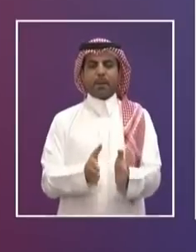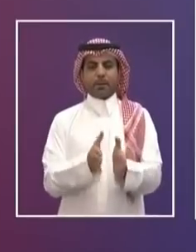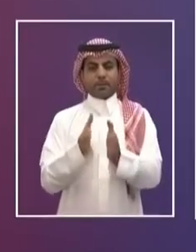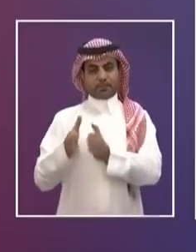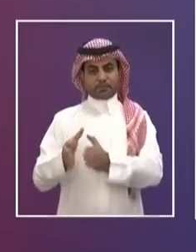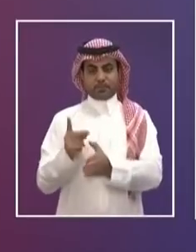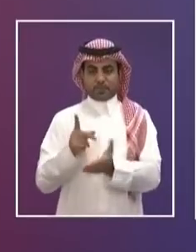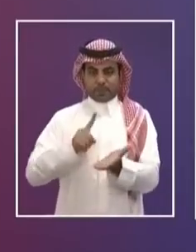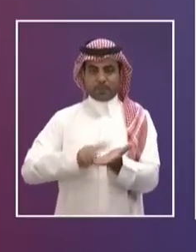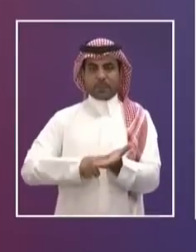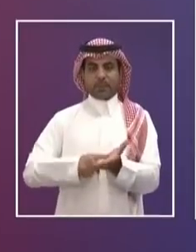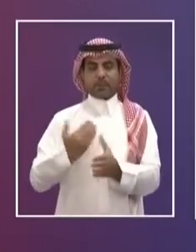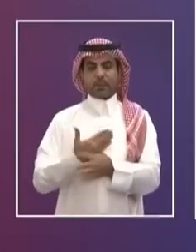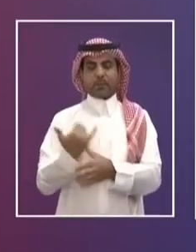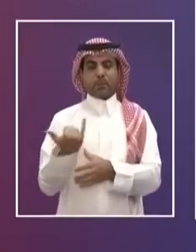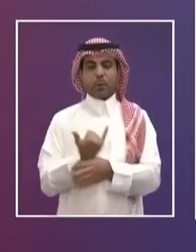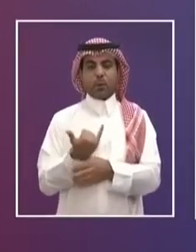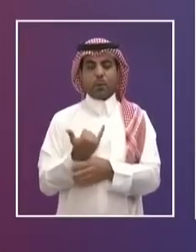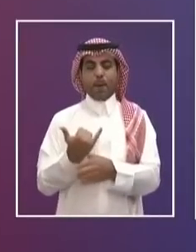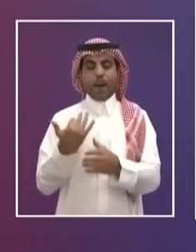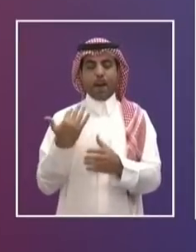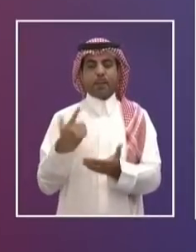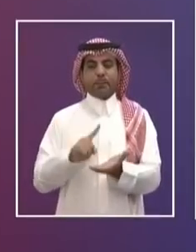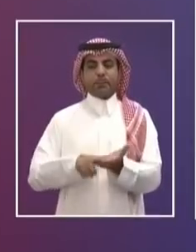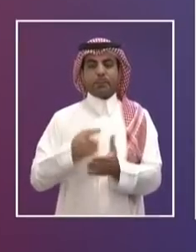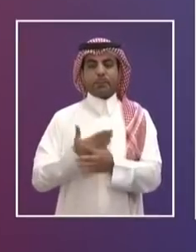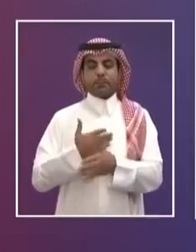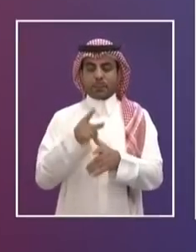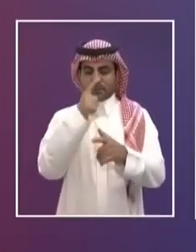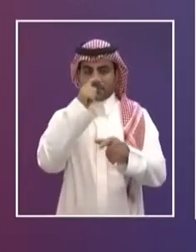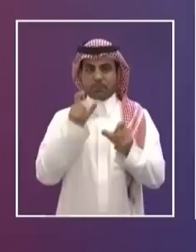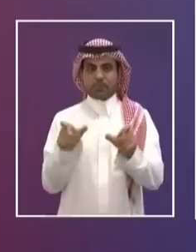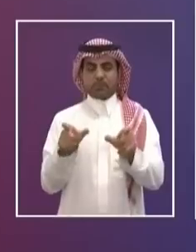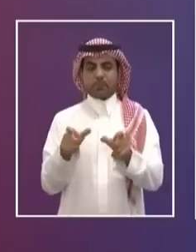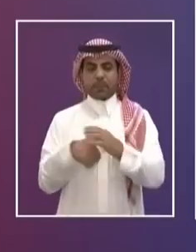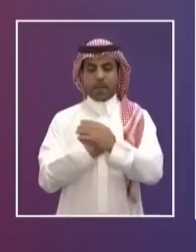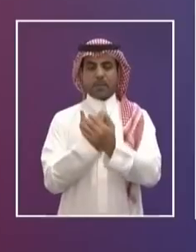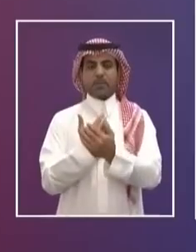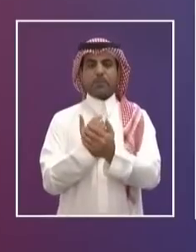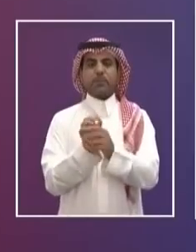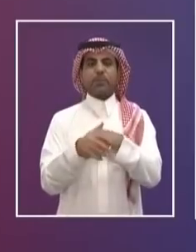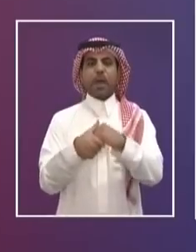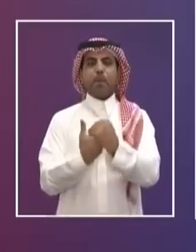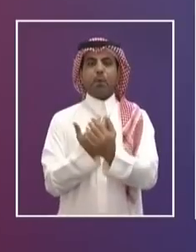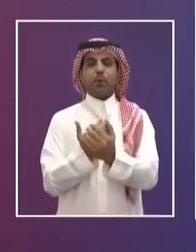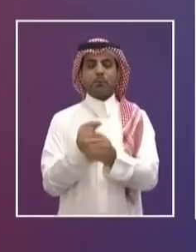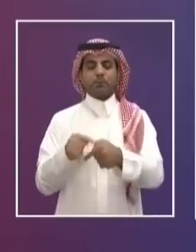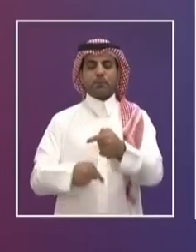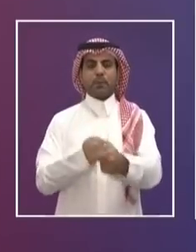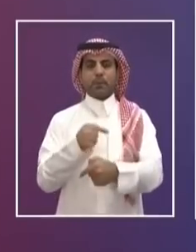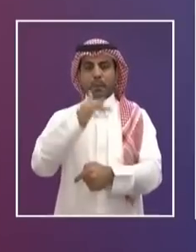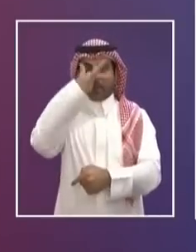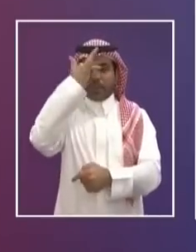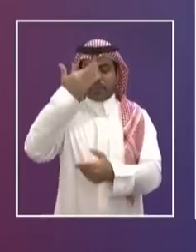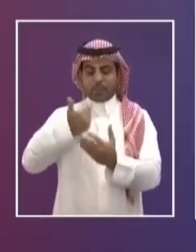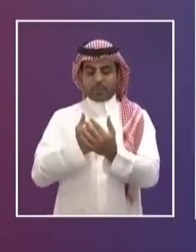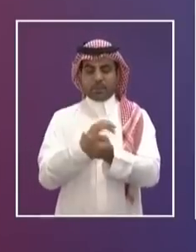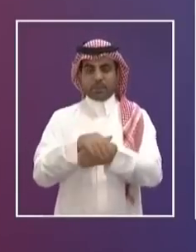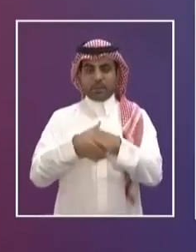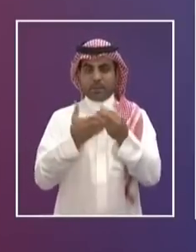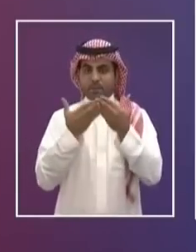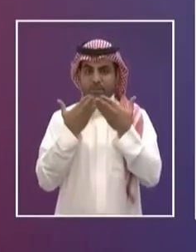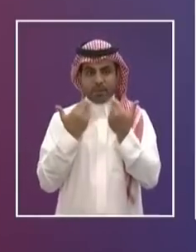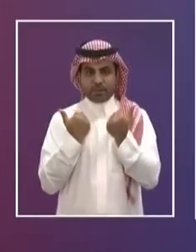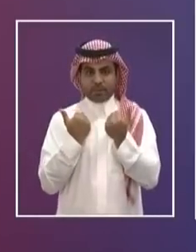ونؤكد على أن الطريقة الأساسية التي يجب الالتزام بها الغسل بالماء والصابون. في حال عدم وجود الماء والصابون أو نذهب